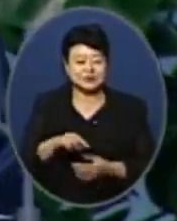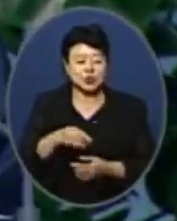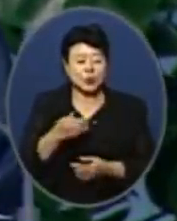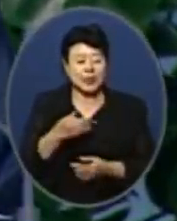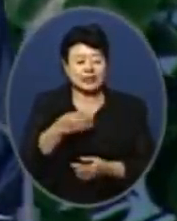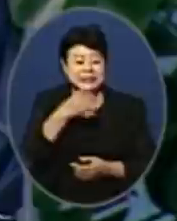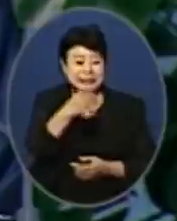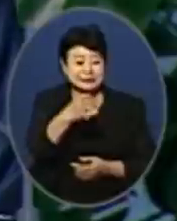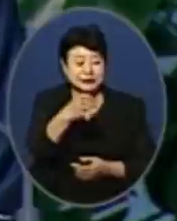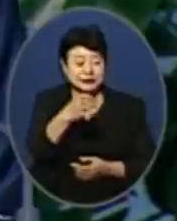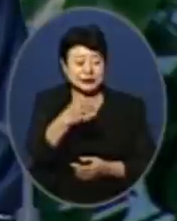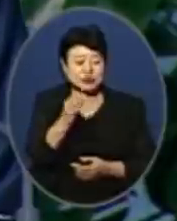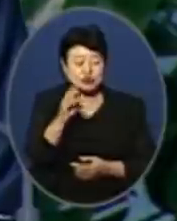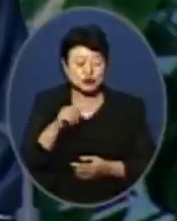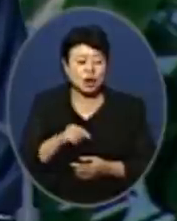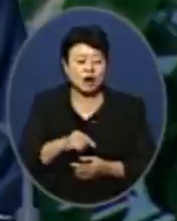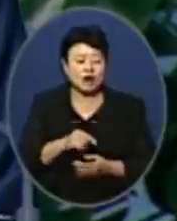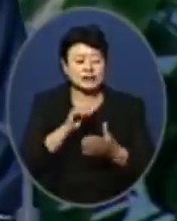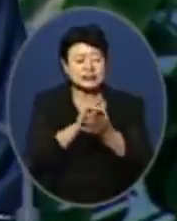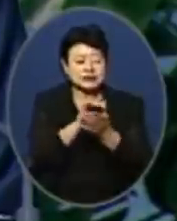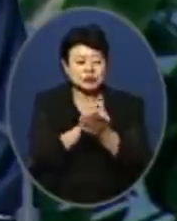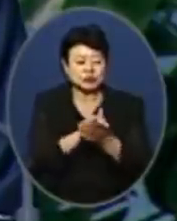1540년 루터의 친구